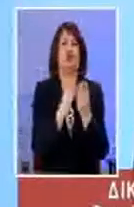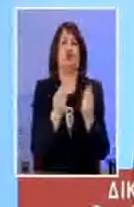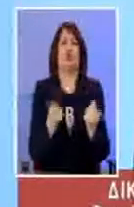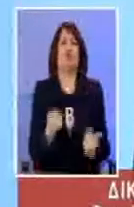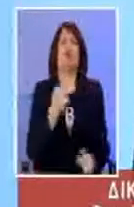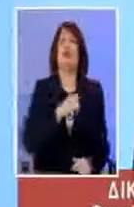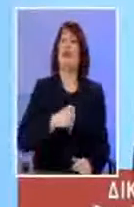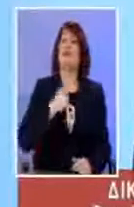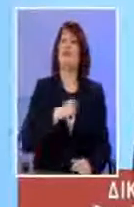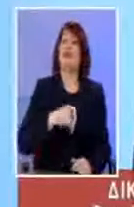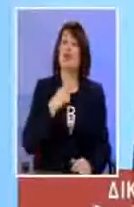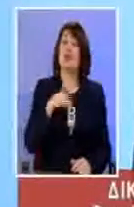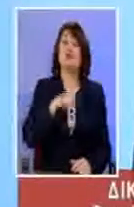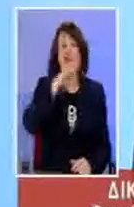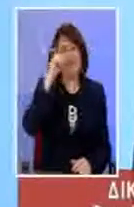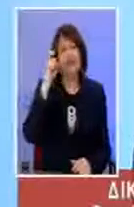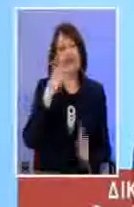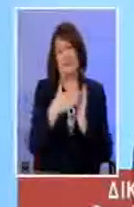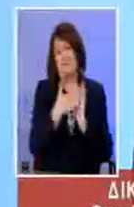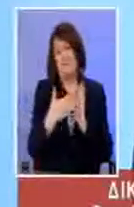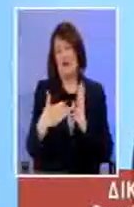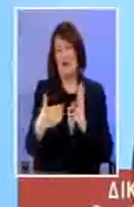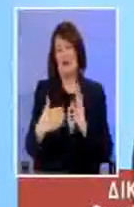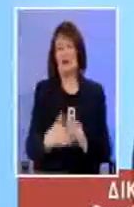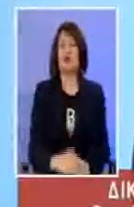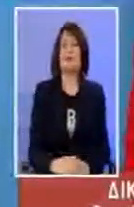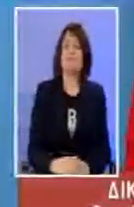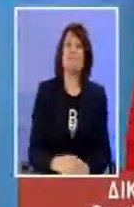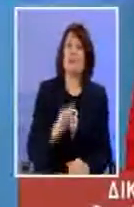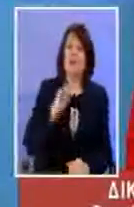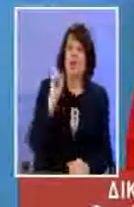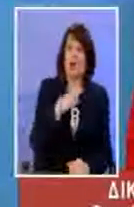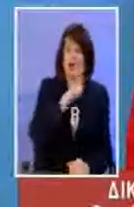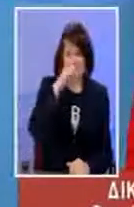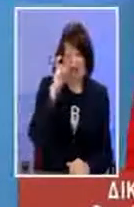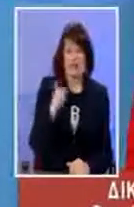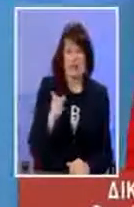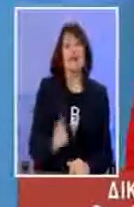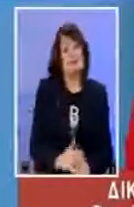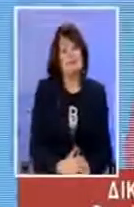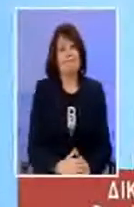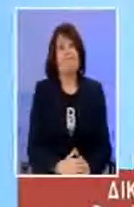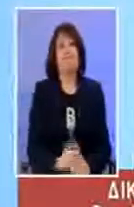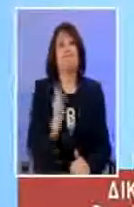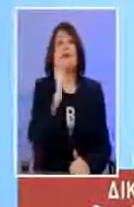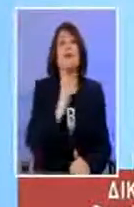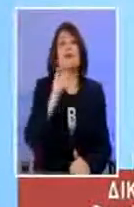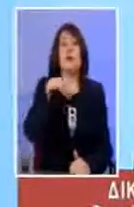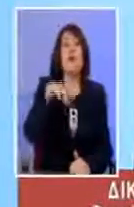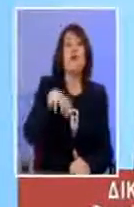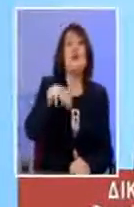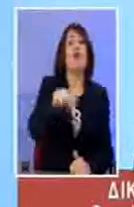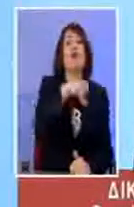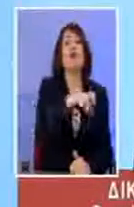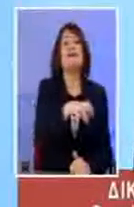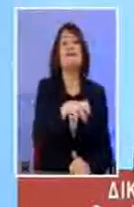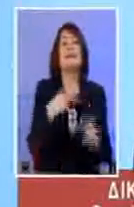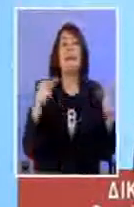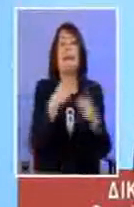Δυστυχώς πέσαμε σε αυτή τη δύσκολη περίοδο. Όπου όλα είναι δυσκολότερα. Των κοινωνικών φορέων που δοκιμάζονται λόγω